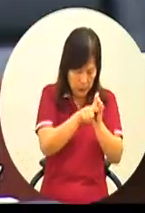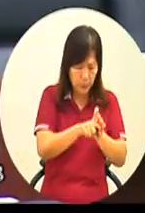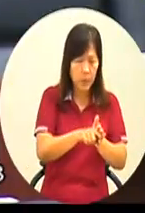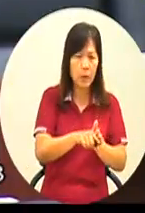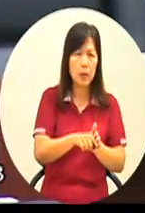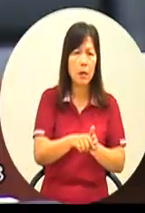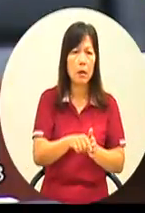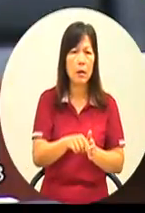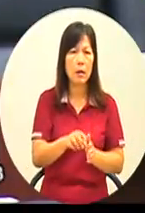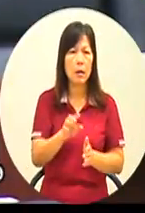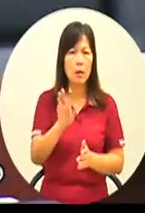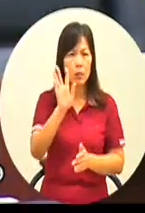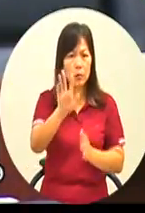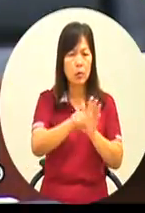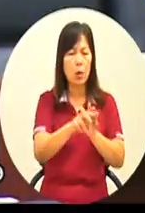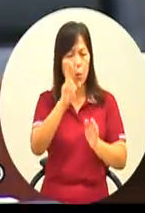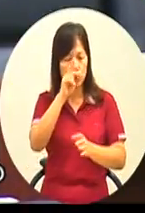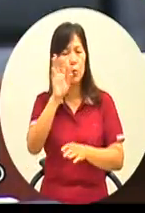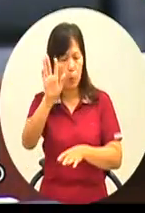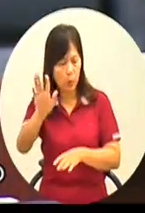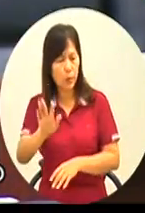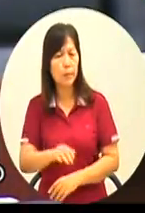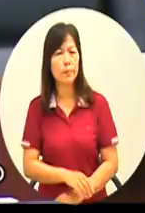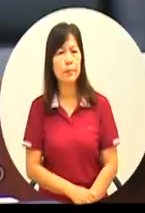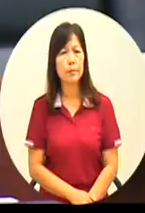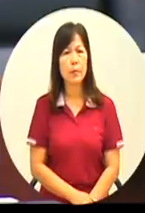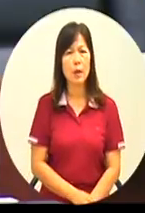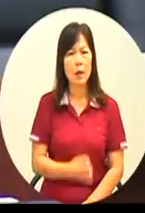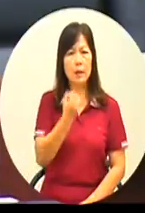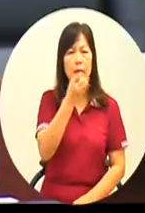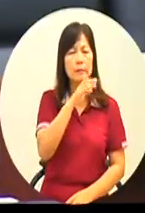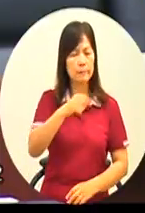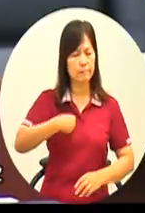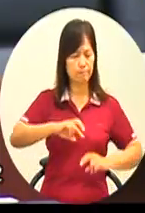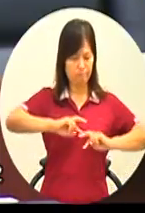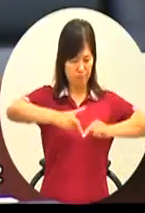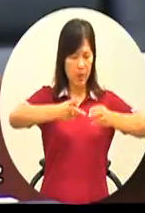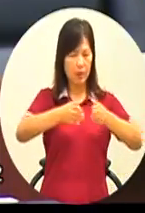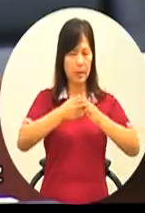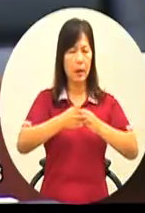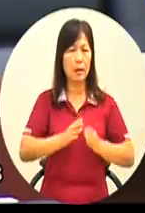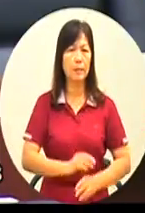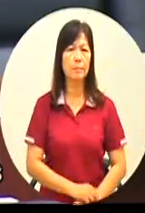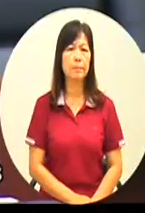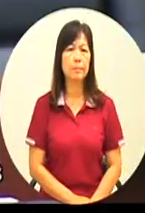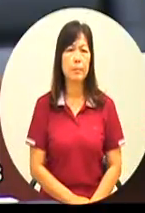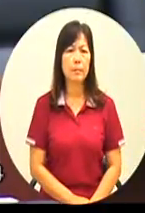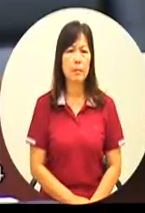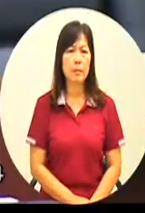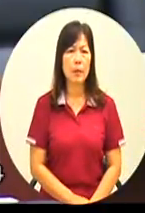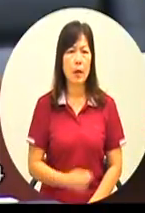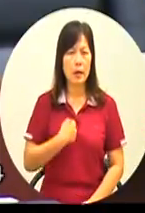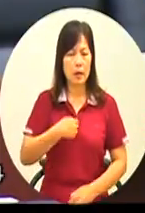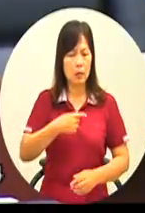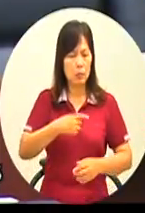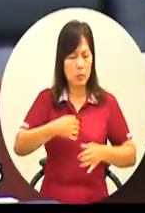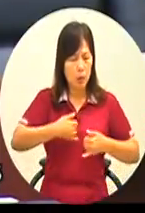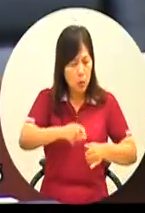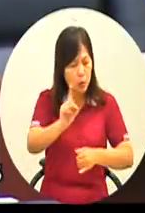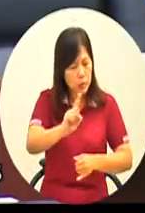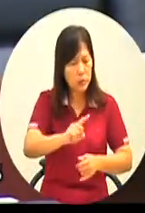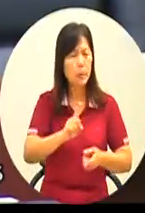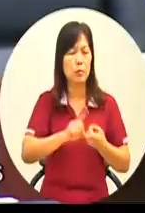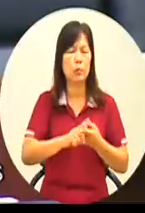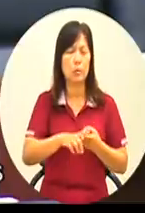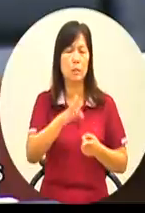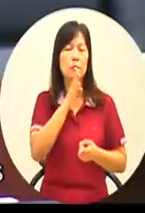有错的时候，但是我们要修正回来，让我们知道路应该怎么走才是对